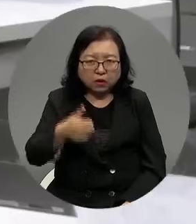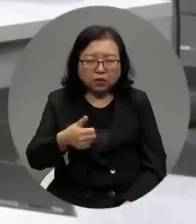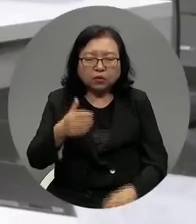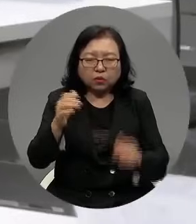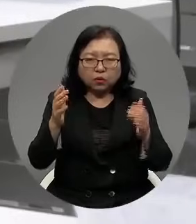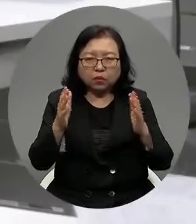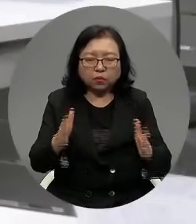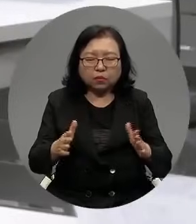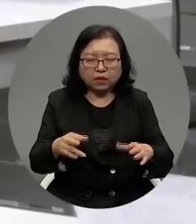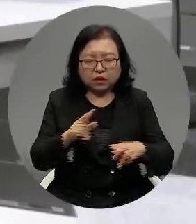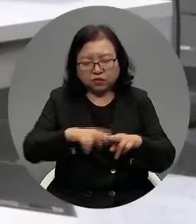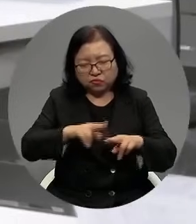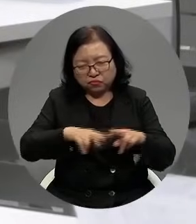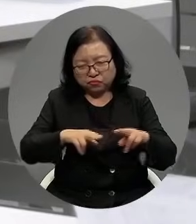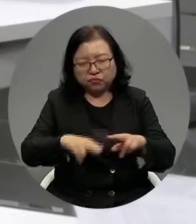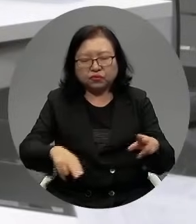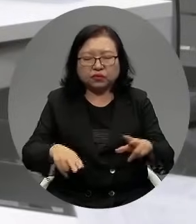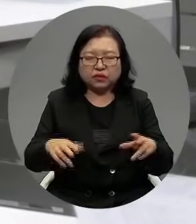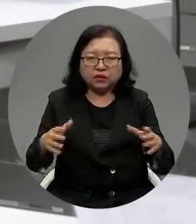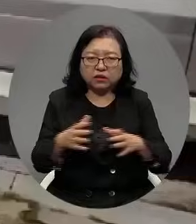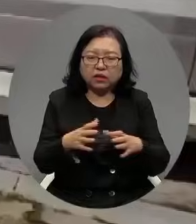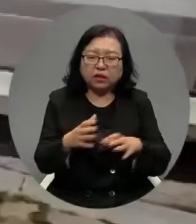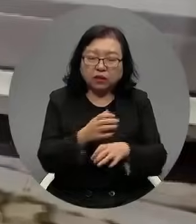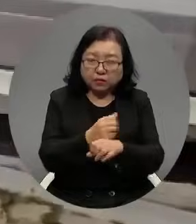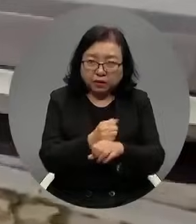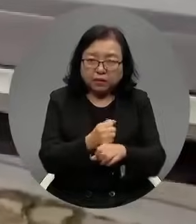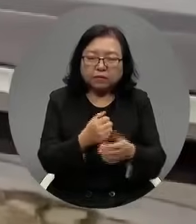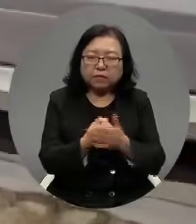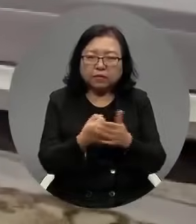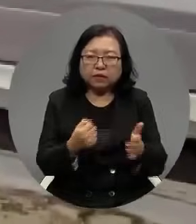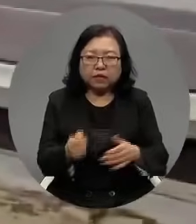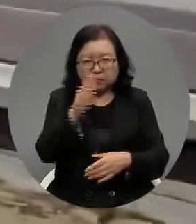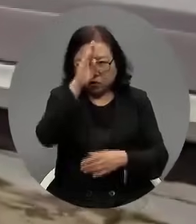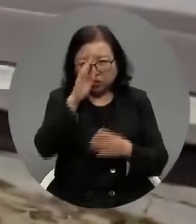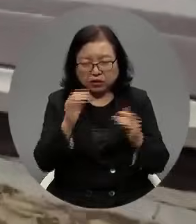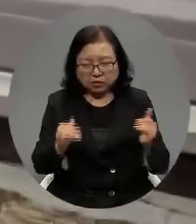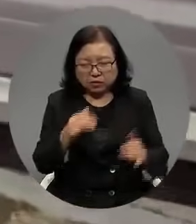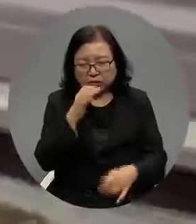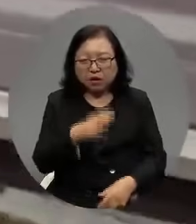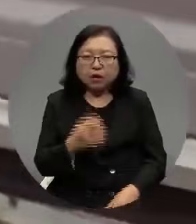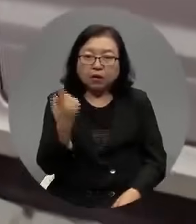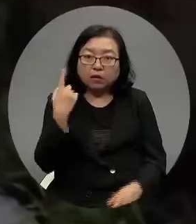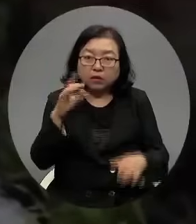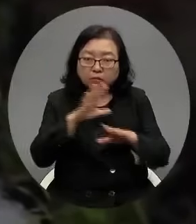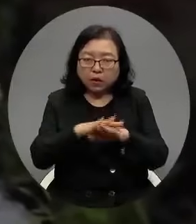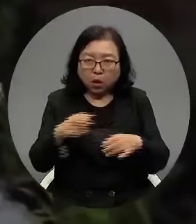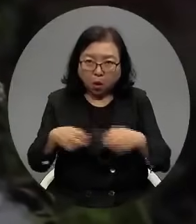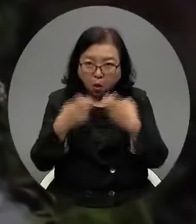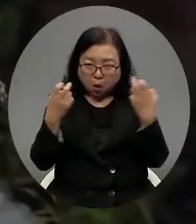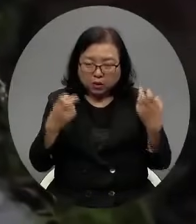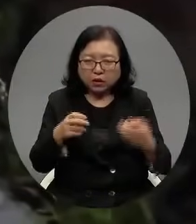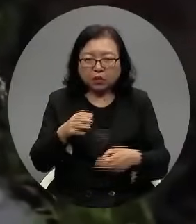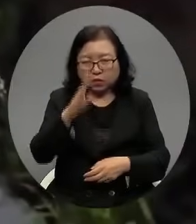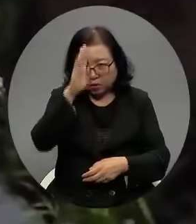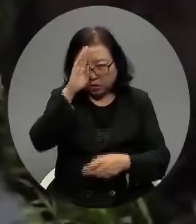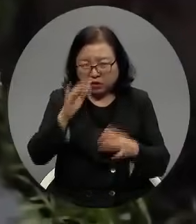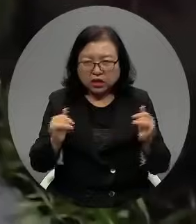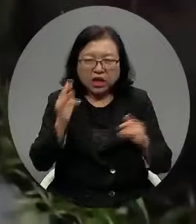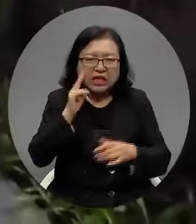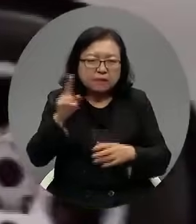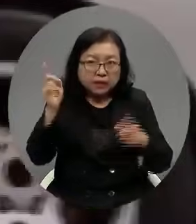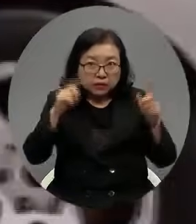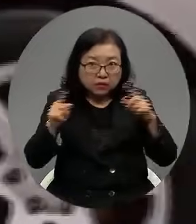환자들의 피해가 커지고 있습니다. 어젯밤 청주에서는 교통사고로 중상을 입은 환자가 응급실 이송을 또